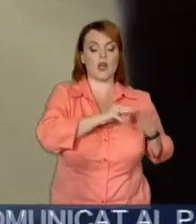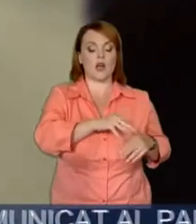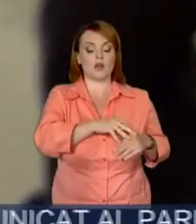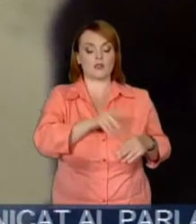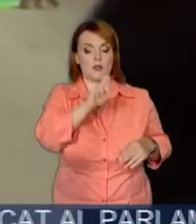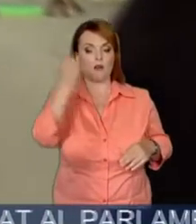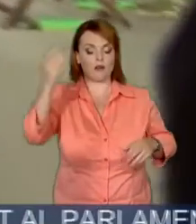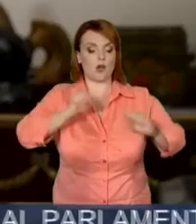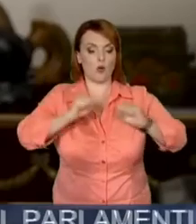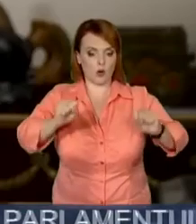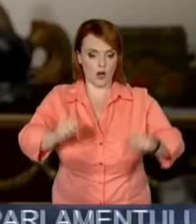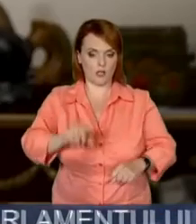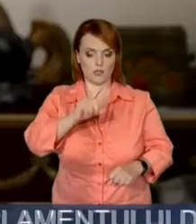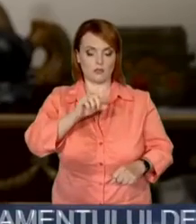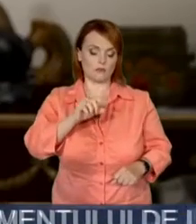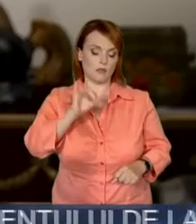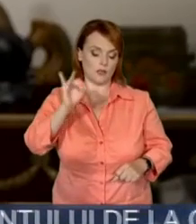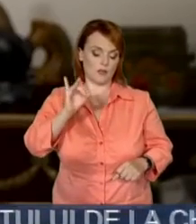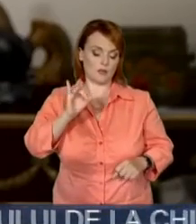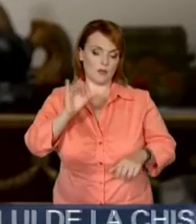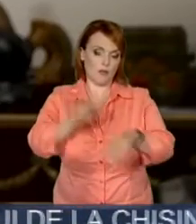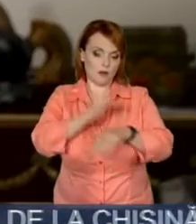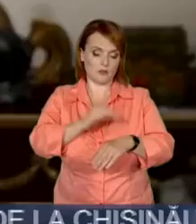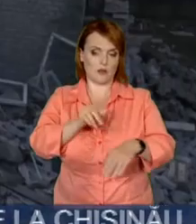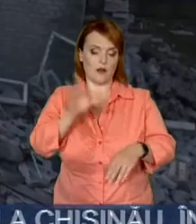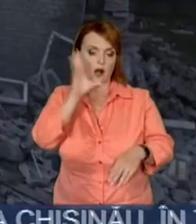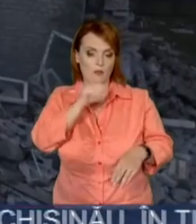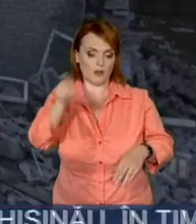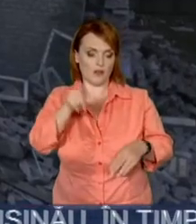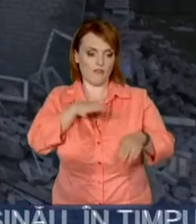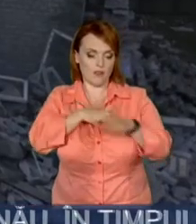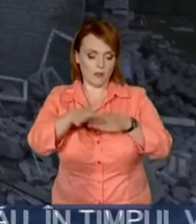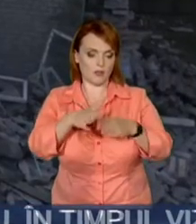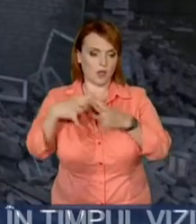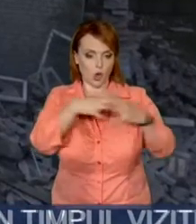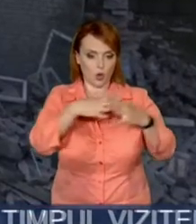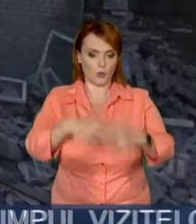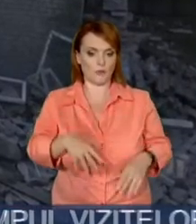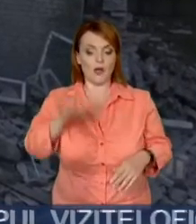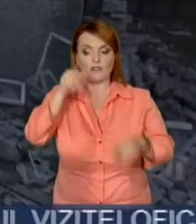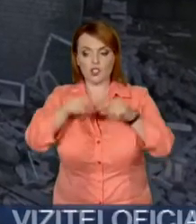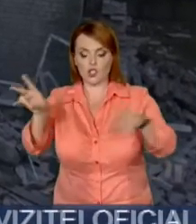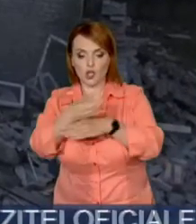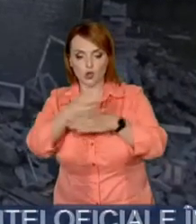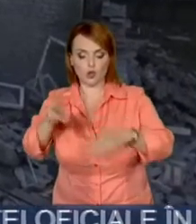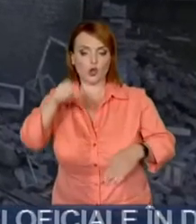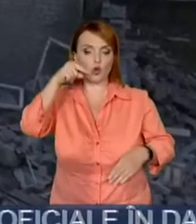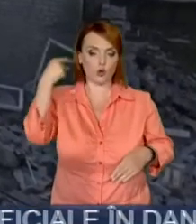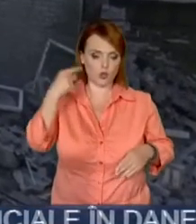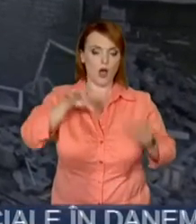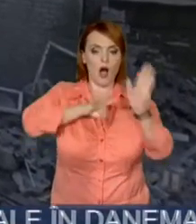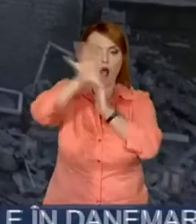pentru curajul și eroismul manifestat în timpul misiunilor de luptă. În timpul nopții, rușii au tras cu rachete asupra